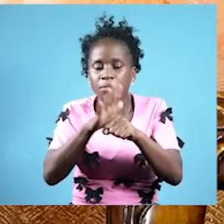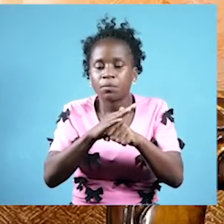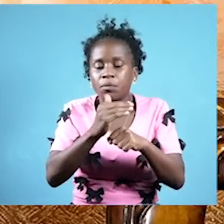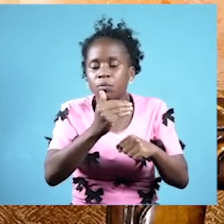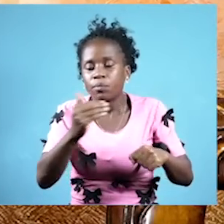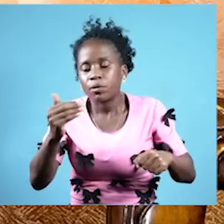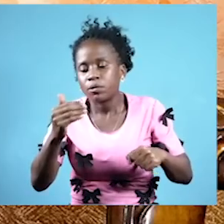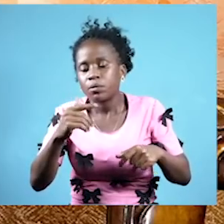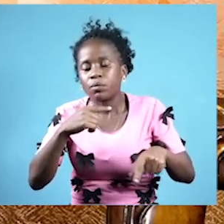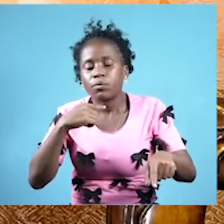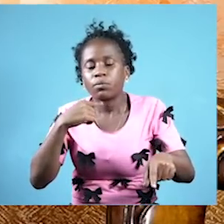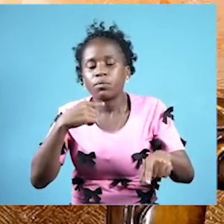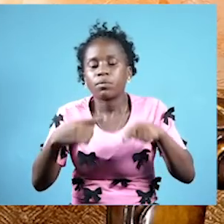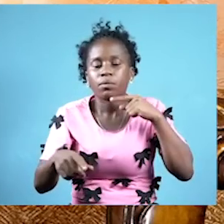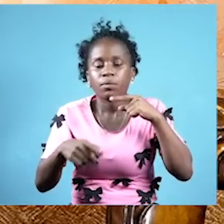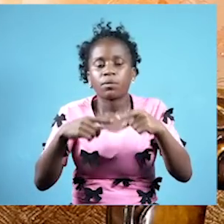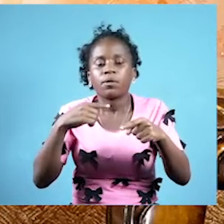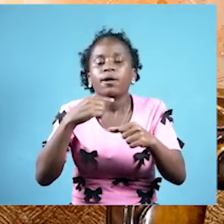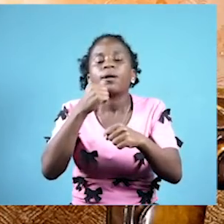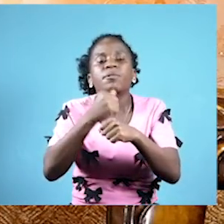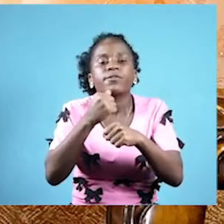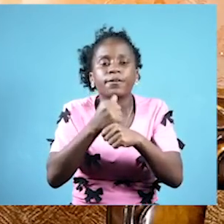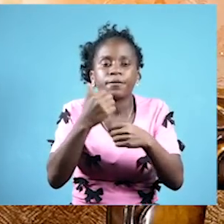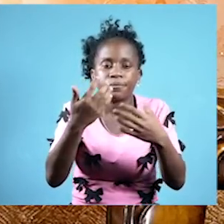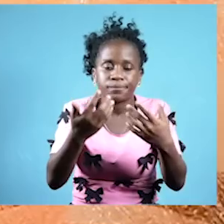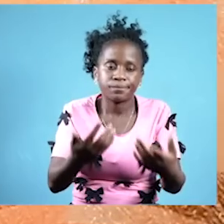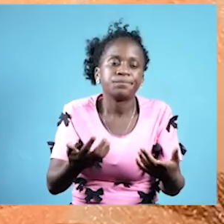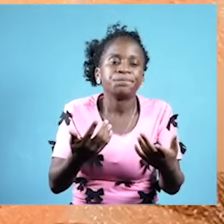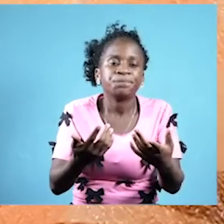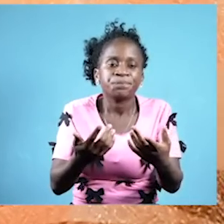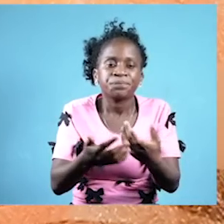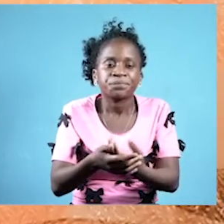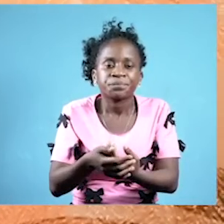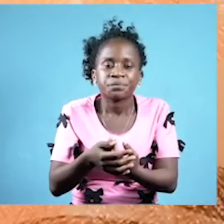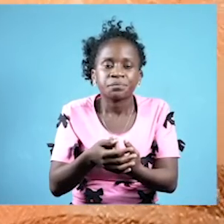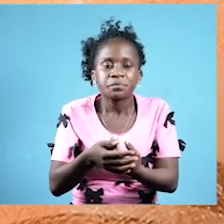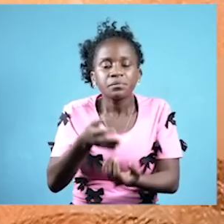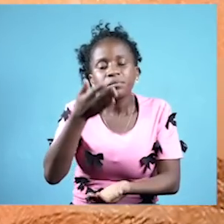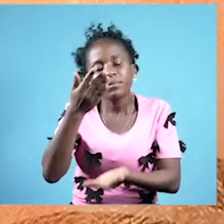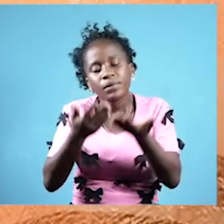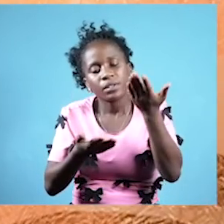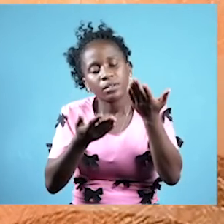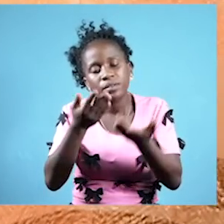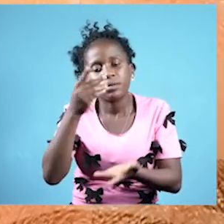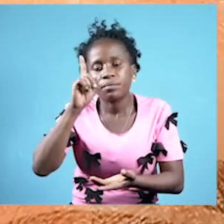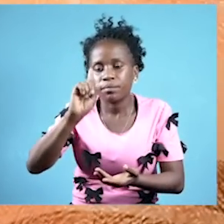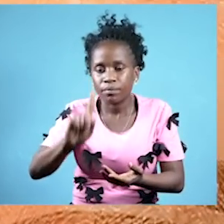Na mengine mengi kwa upande wa kisiasa anayafanya.